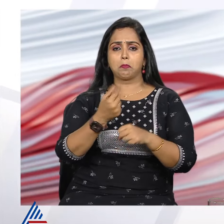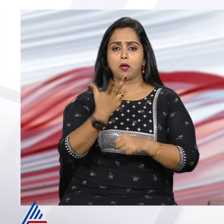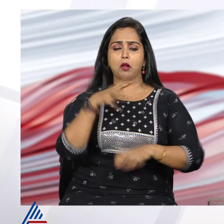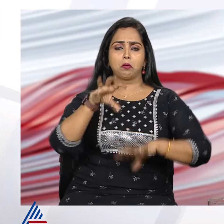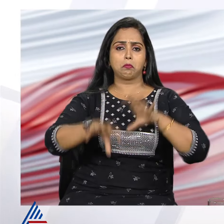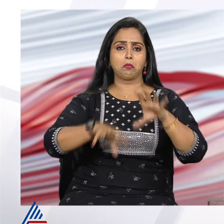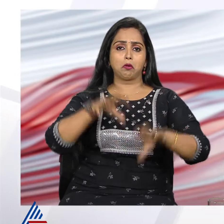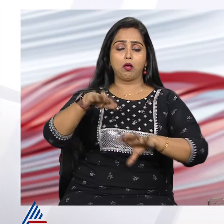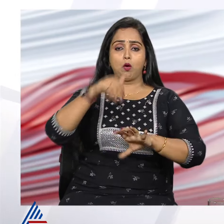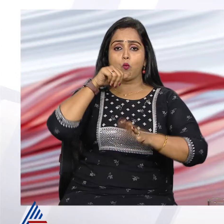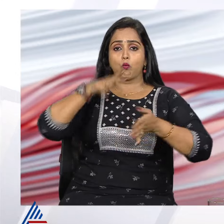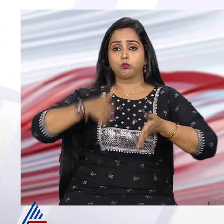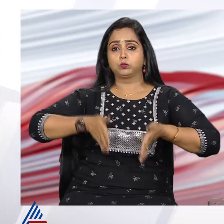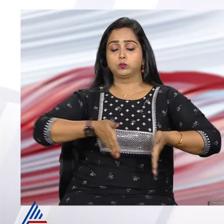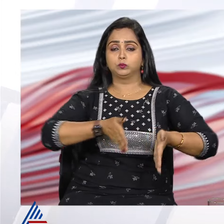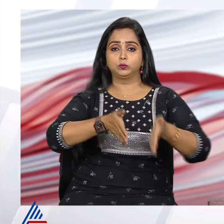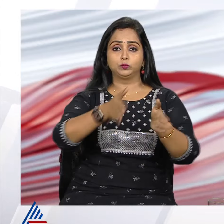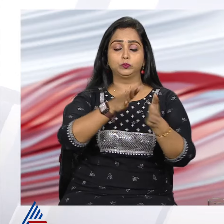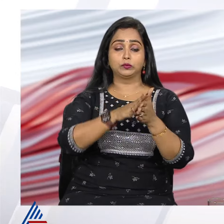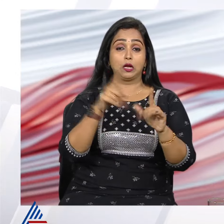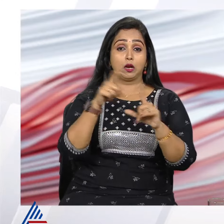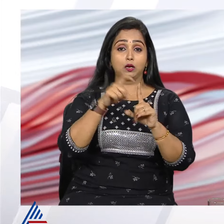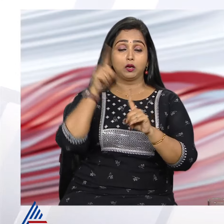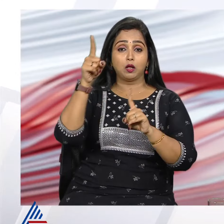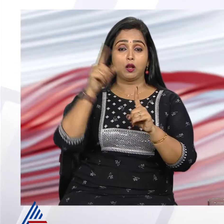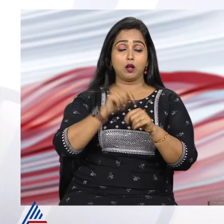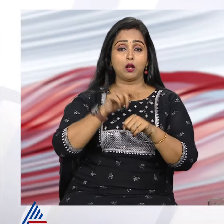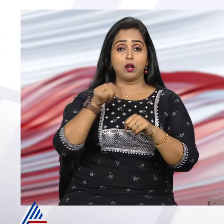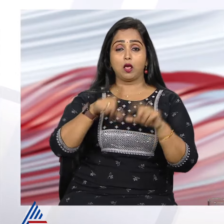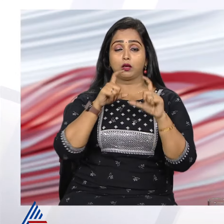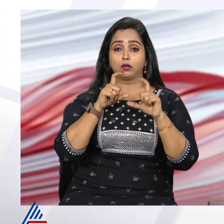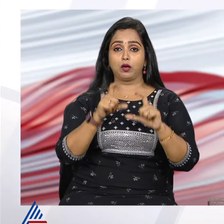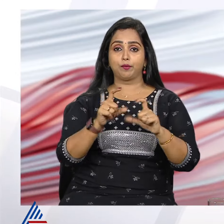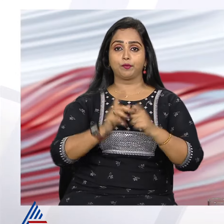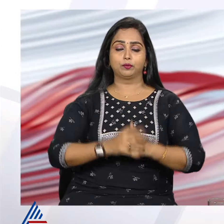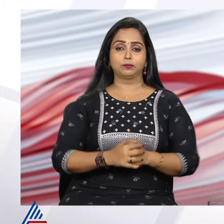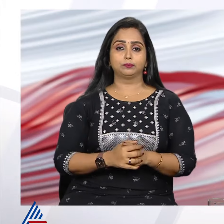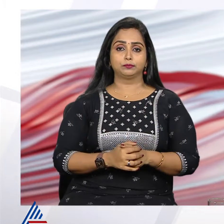യമുനാ നദിയിൽ ജലനിരപ്പ് ഉയരുന്നതിനാൽ ദില്ലിയിൽ ജാഗ്രത ശക്തമാക്കി.